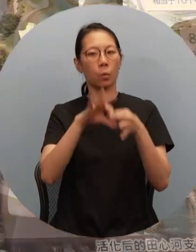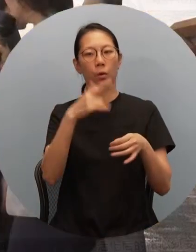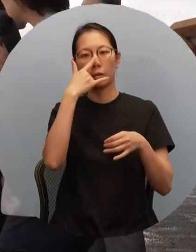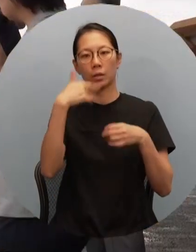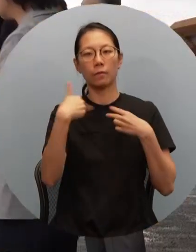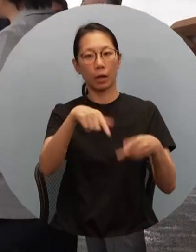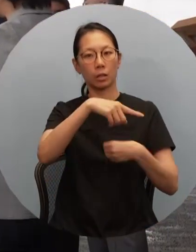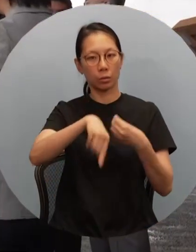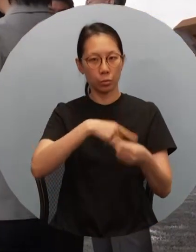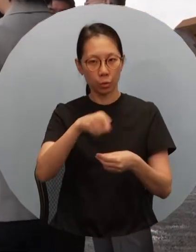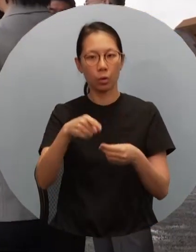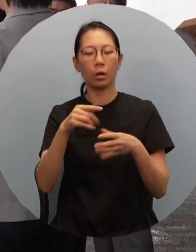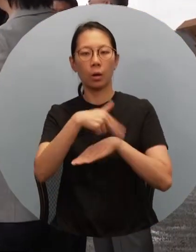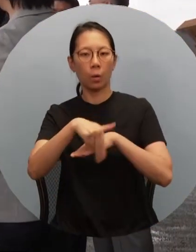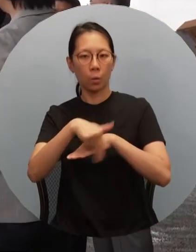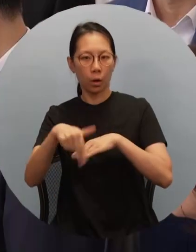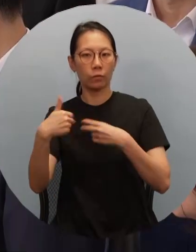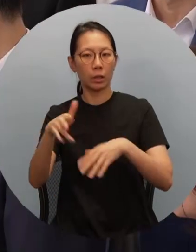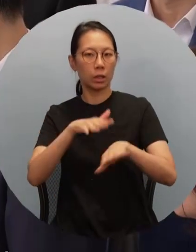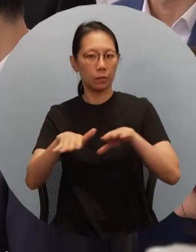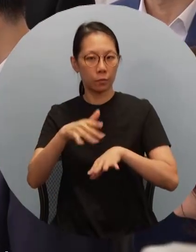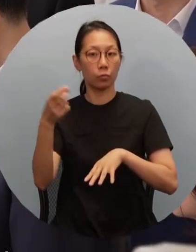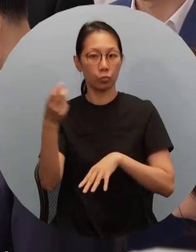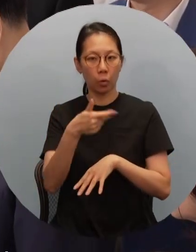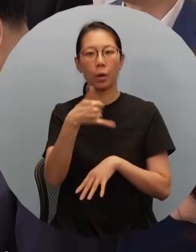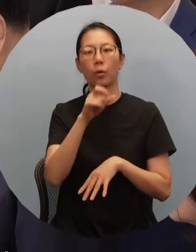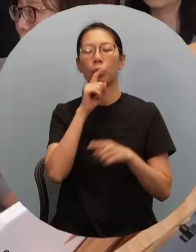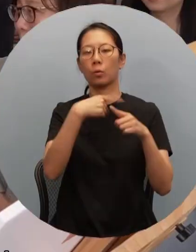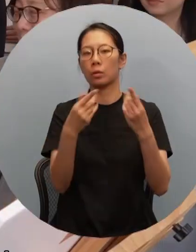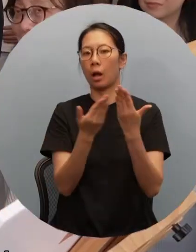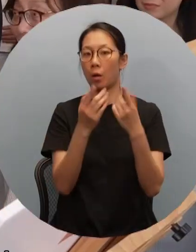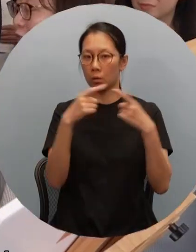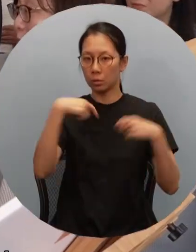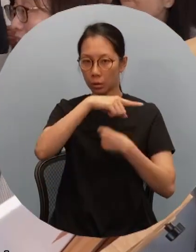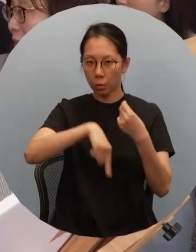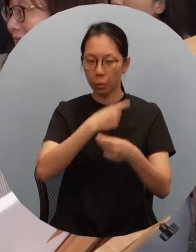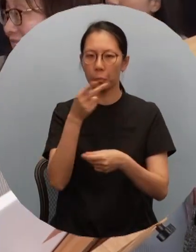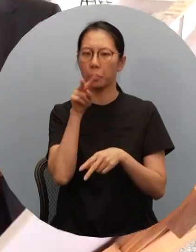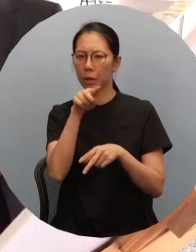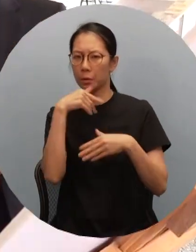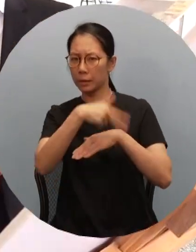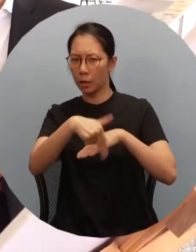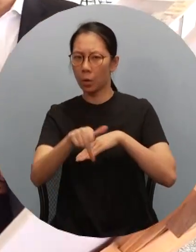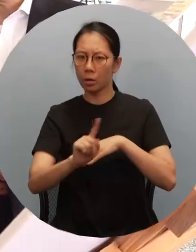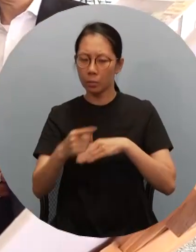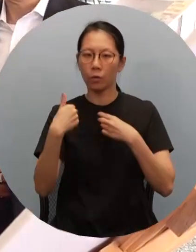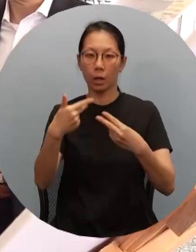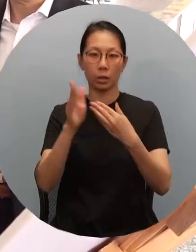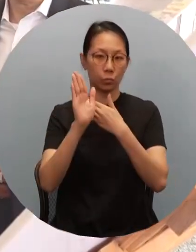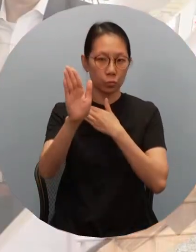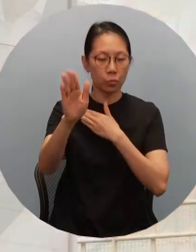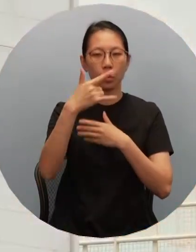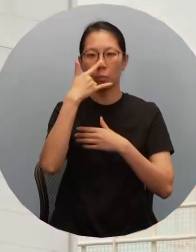嘅匯報。夏寶龍又到洪水橋大學城區考察北都大學城區嘅規劃、發展願景同最新進